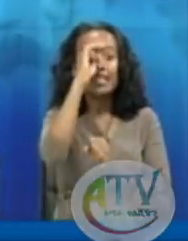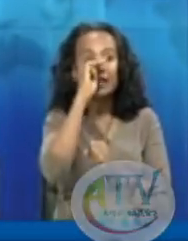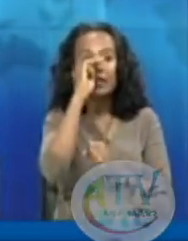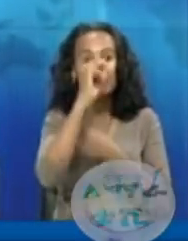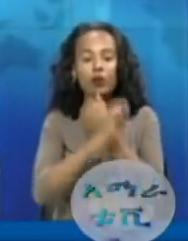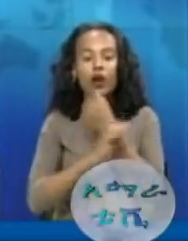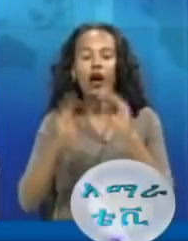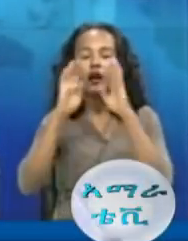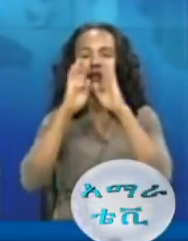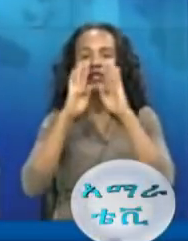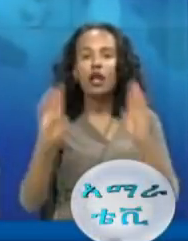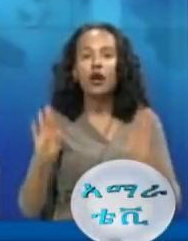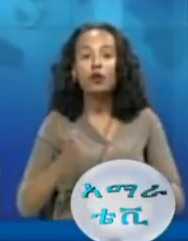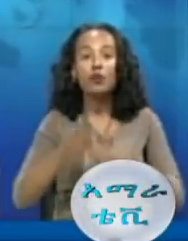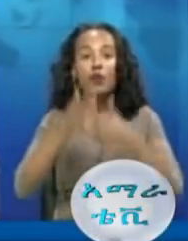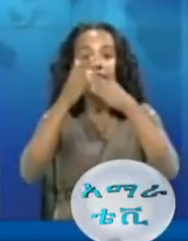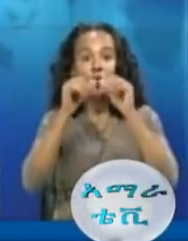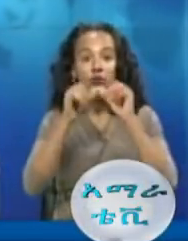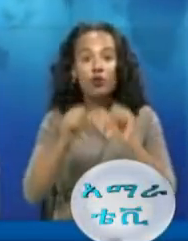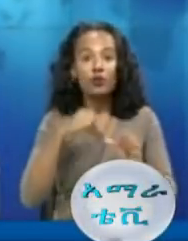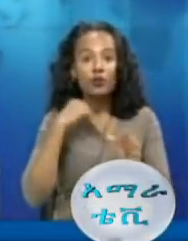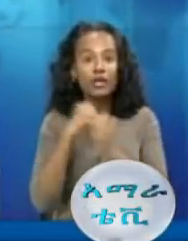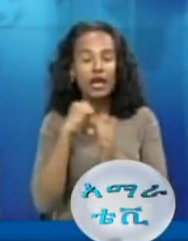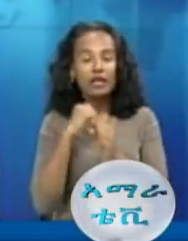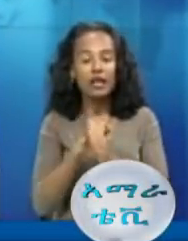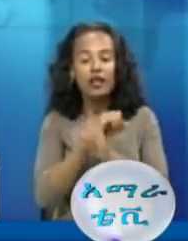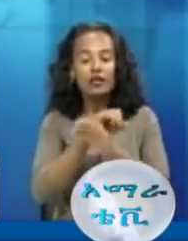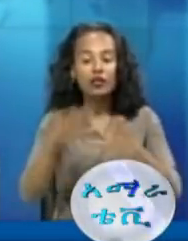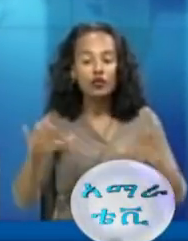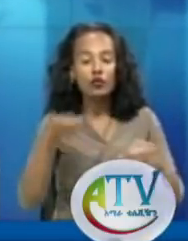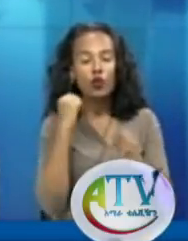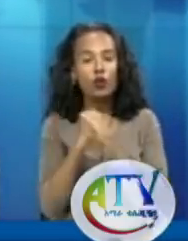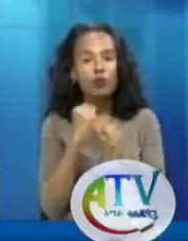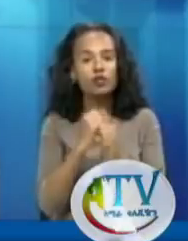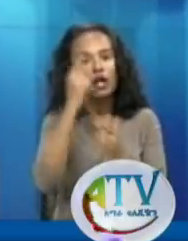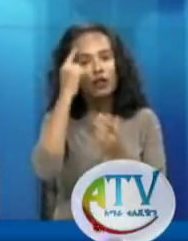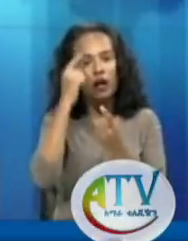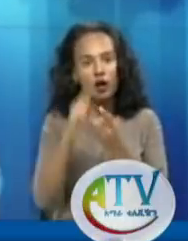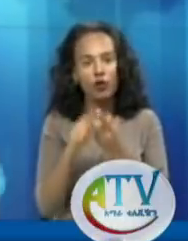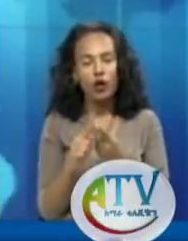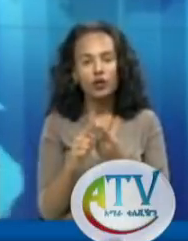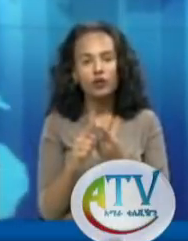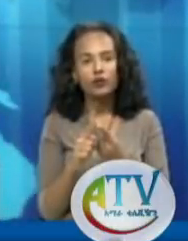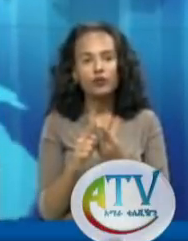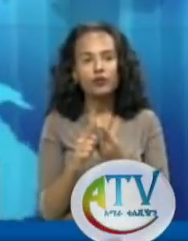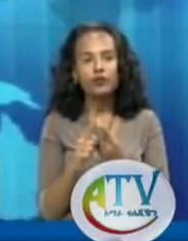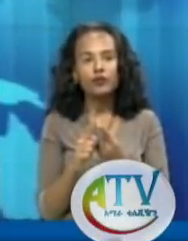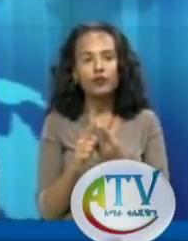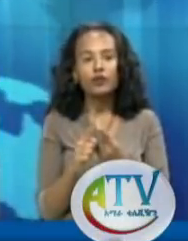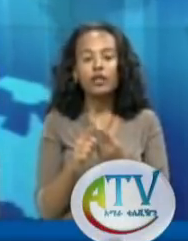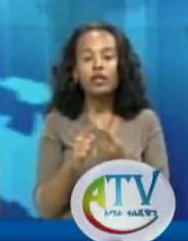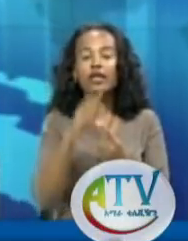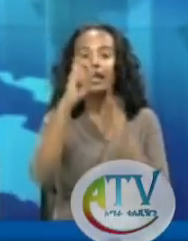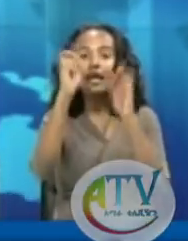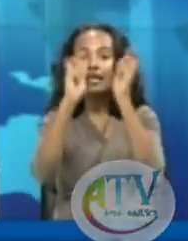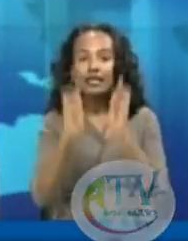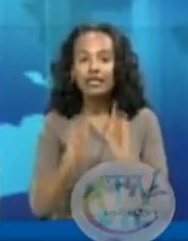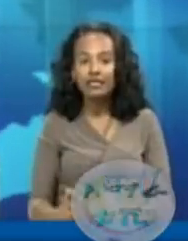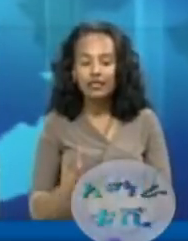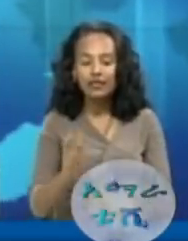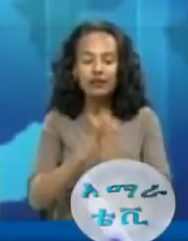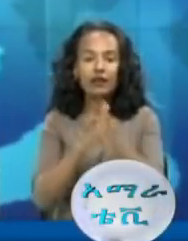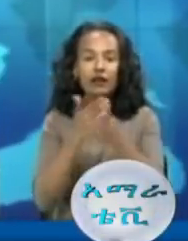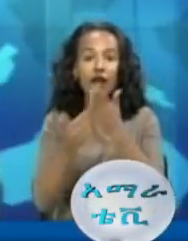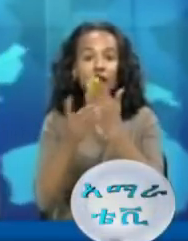ለሀገር ሰላም ግንባታ የሚሉበትን አሰራር ዘርግቶ ለመተግበር ታቅዷል። ከቅርስ ጥገናና